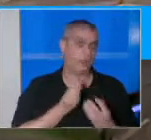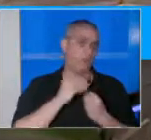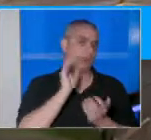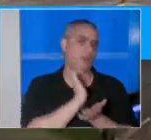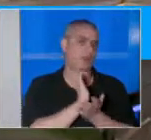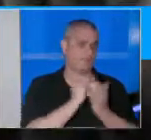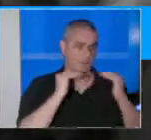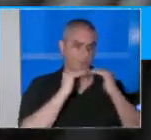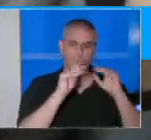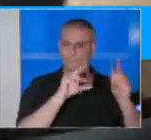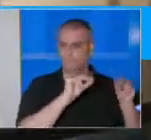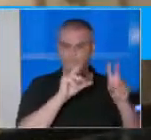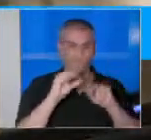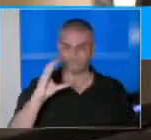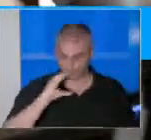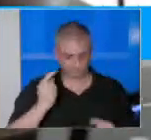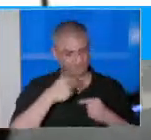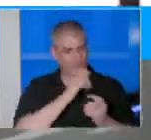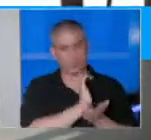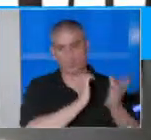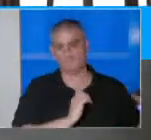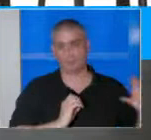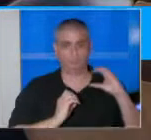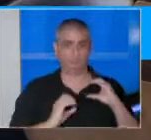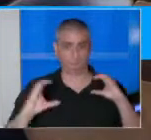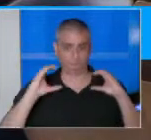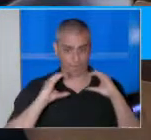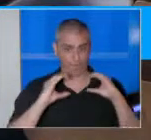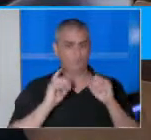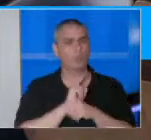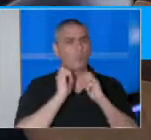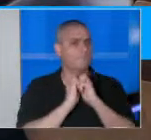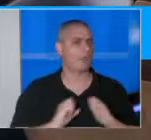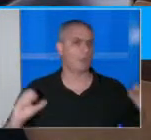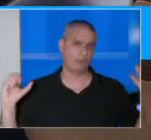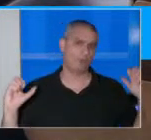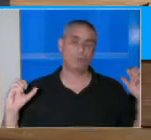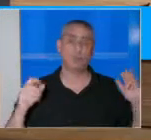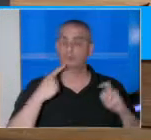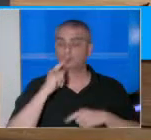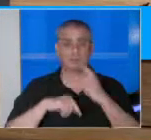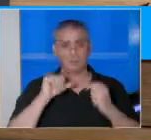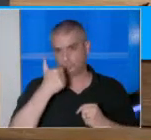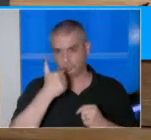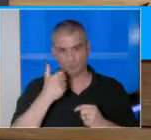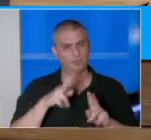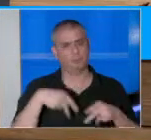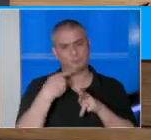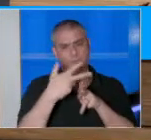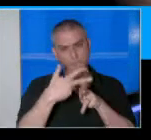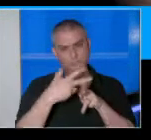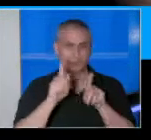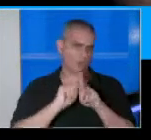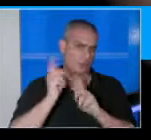הלוואה באותו גובה, בגובה המענק הזה, ההלוואה הזו תינתן לתקופה ארוכה, כשבשנה הראשונה כמובן לא מחזירים אותה, כמו